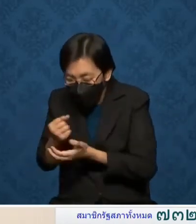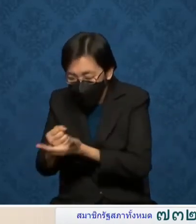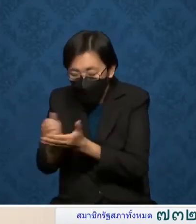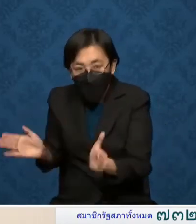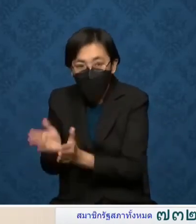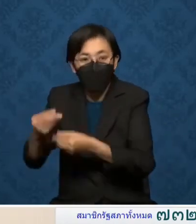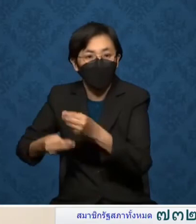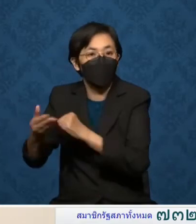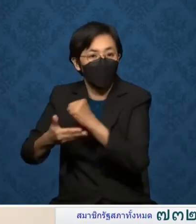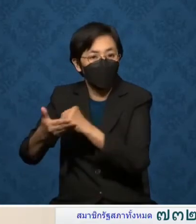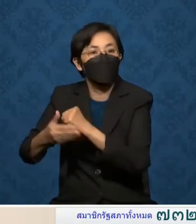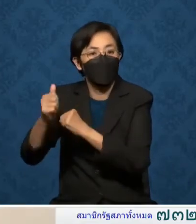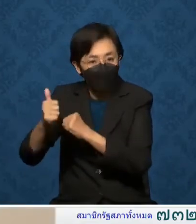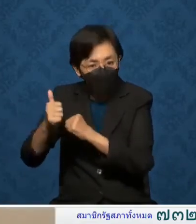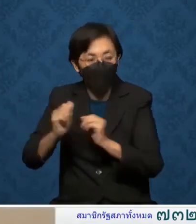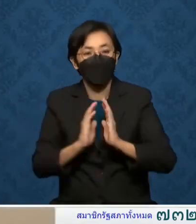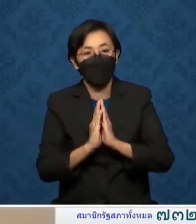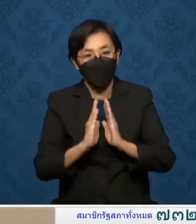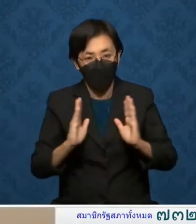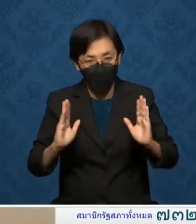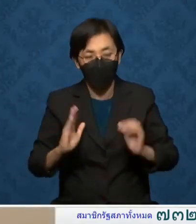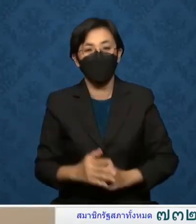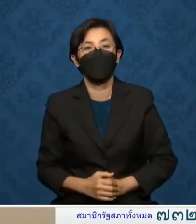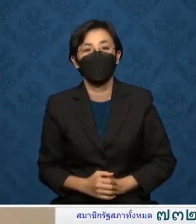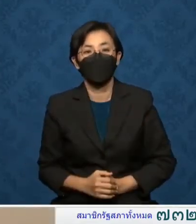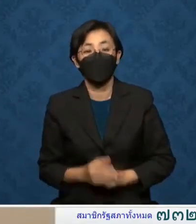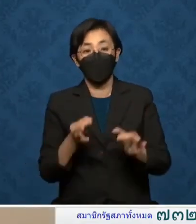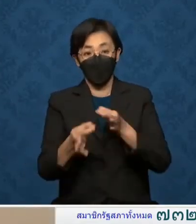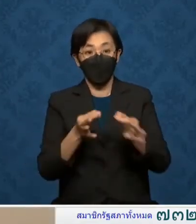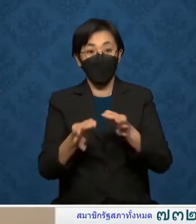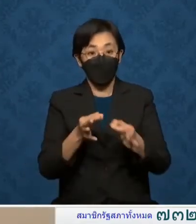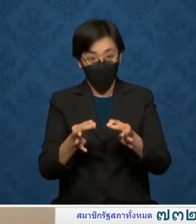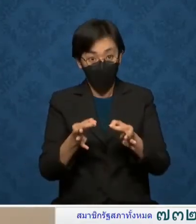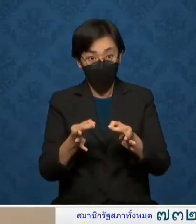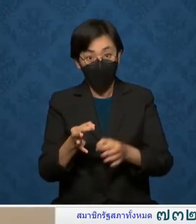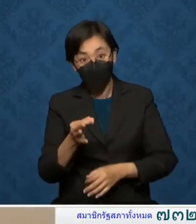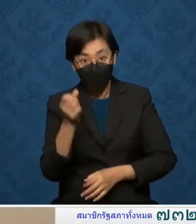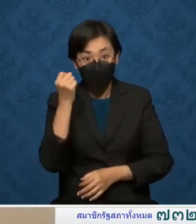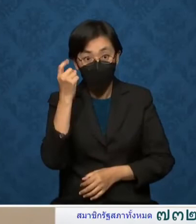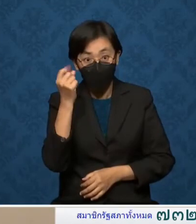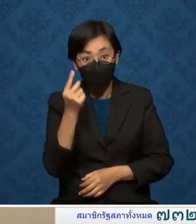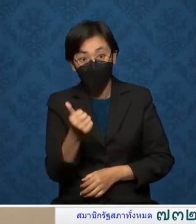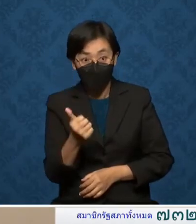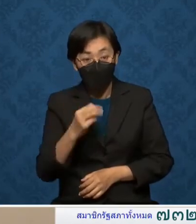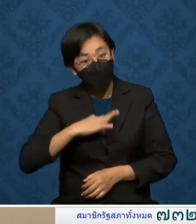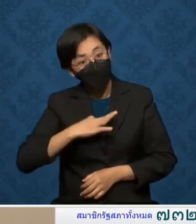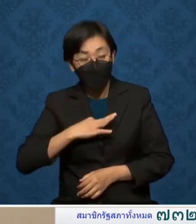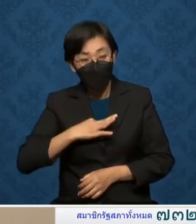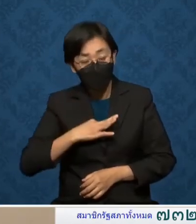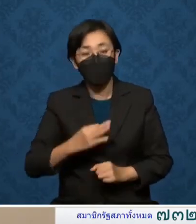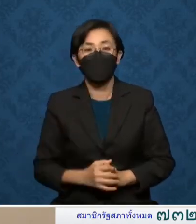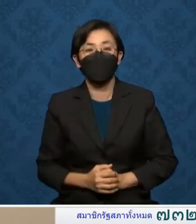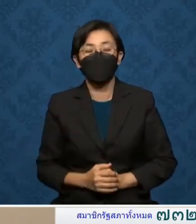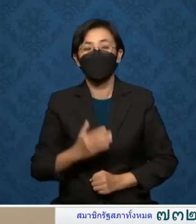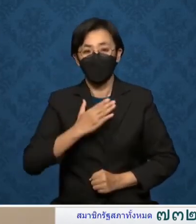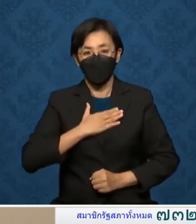ัเกีรพอใจแล้วครัขฐineaseiกับเรีน่ประทานครัเกี